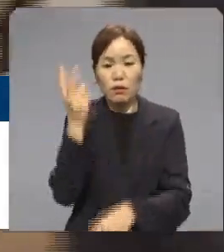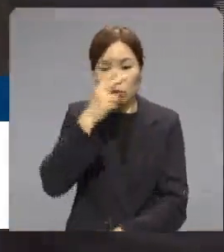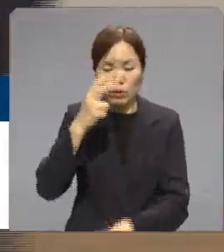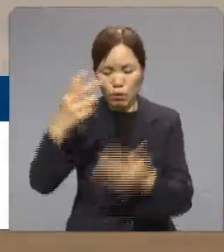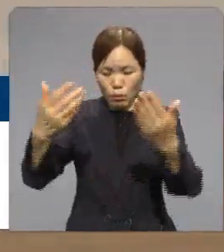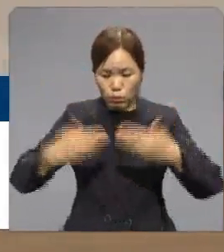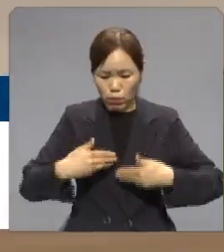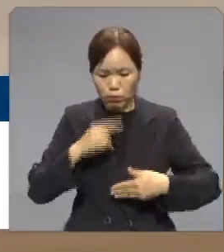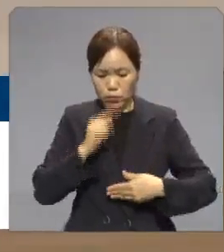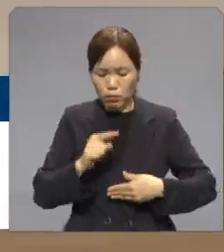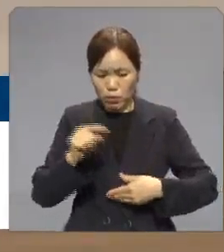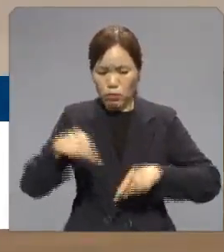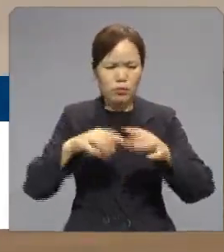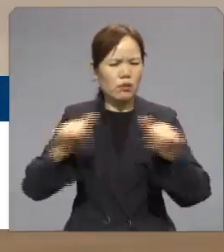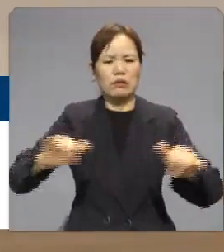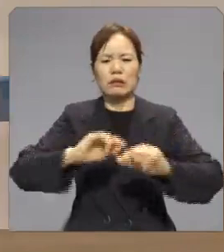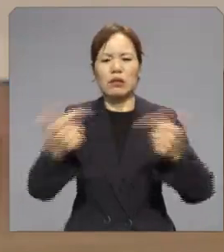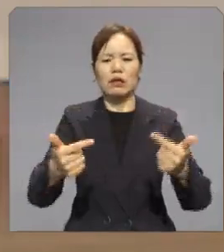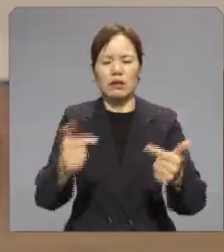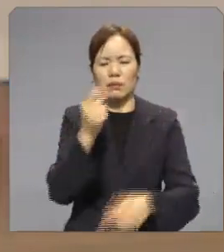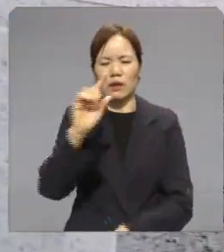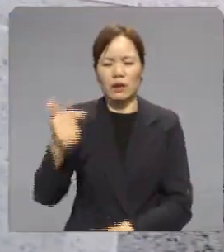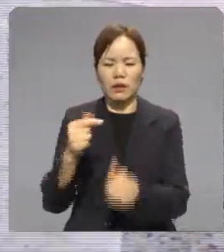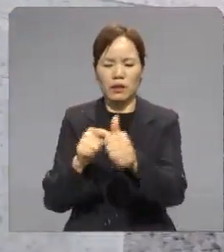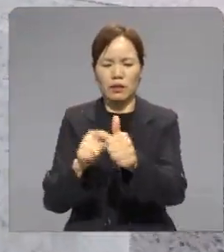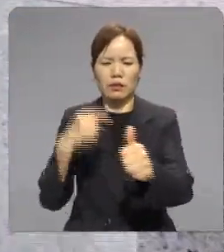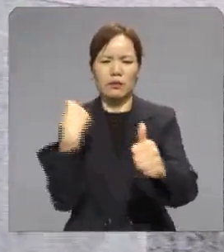정치인이 아니다며 한 후보를